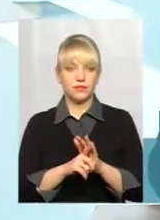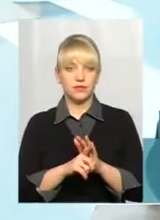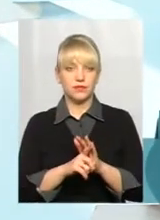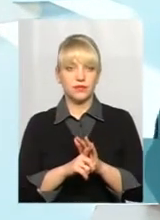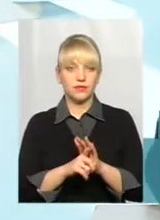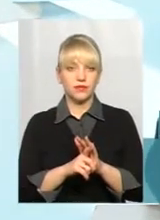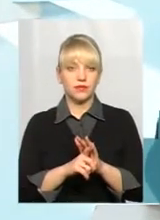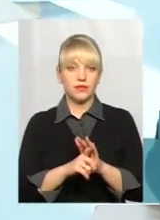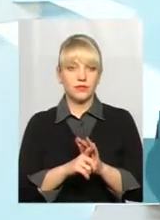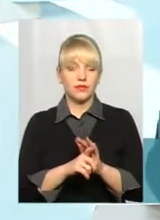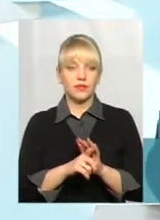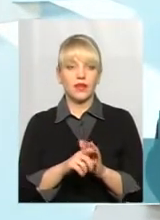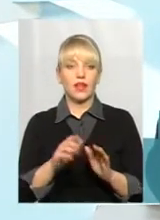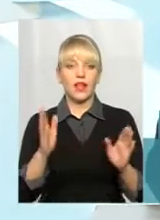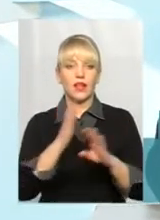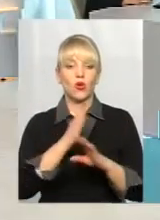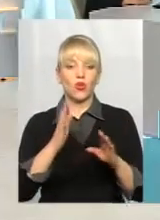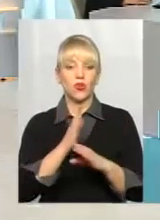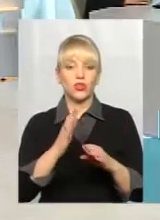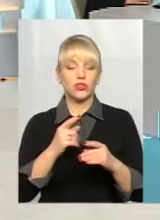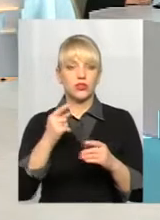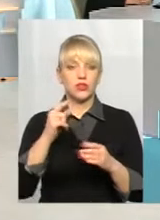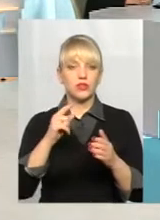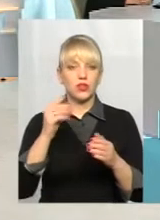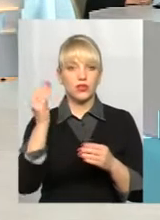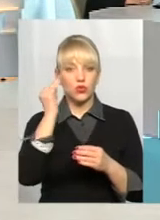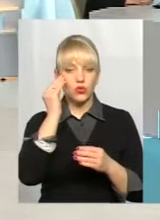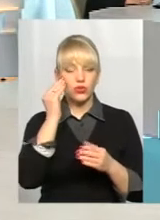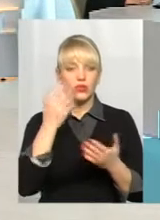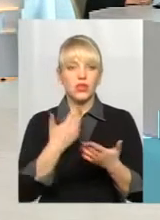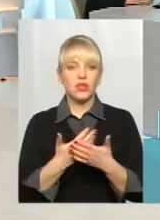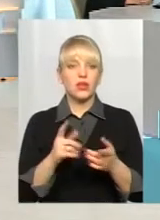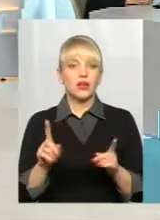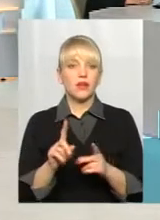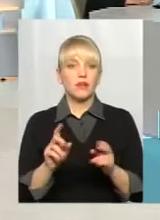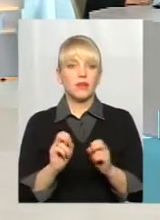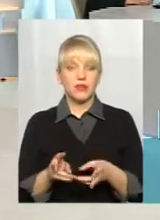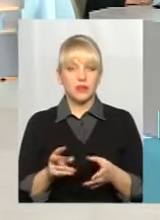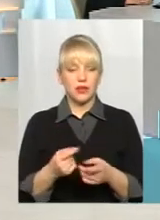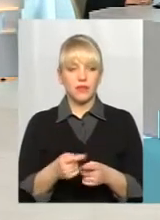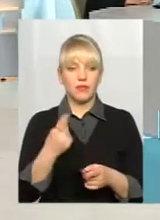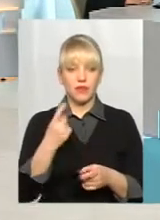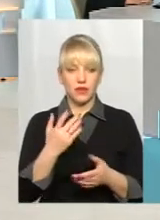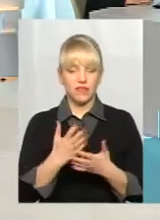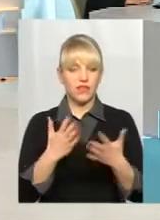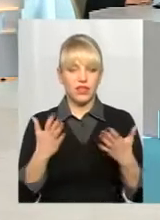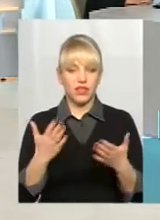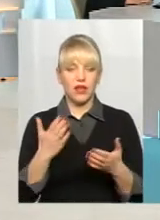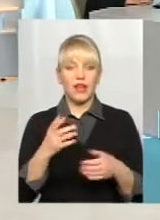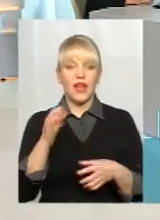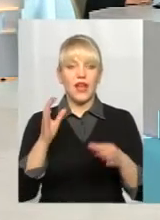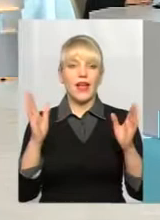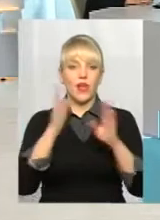з екологічної точки зору, яка небезпека. Так, да, є небезпека. Перше, сьогодні в екології є різні форми